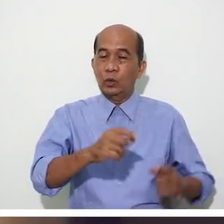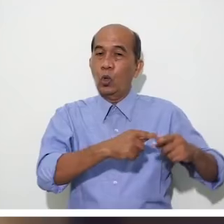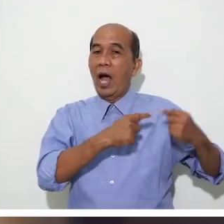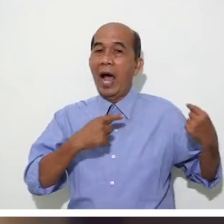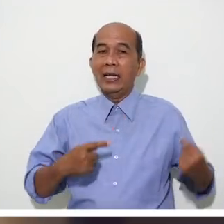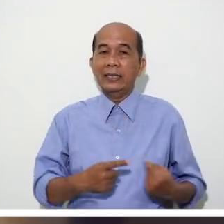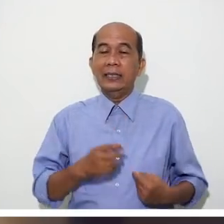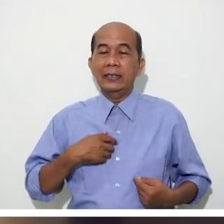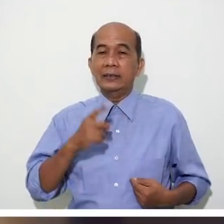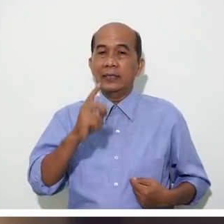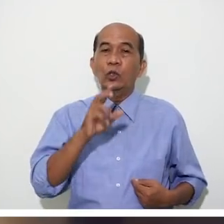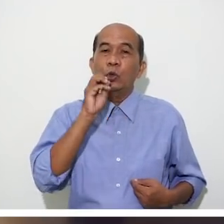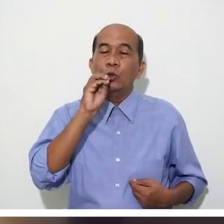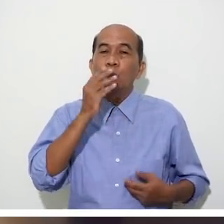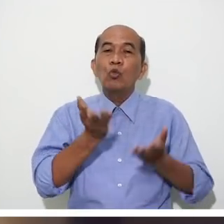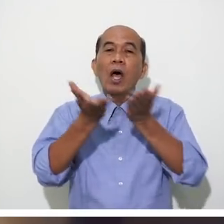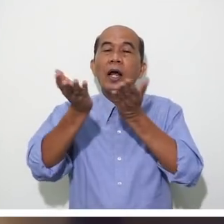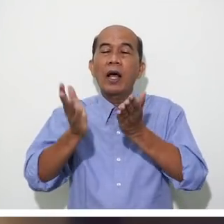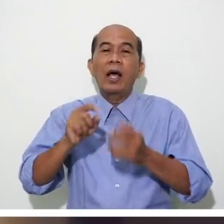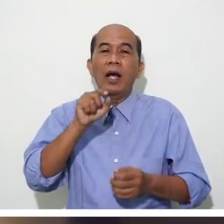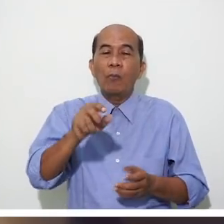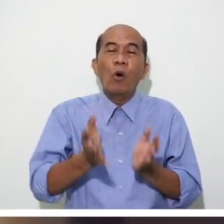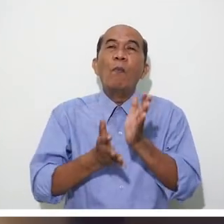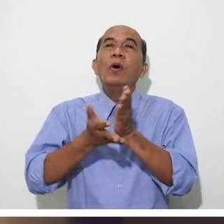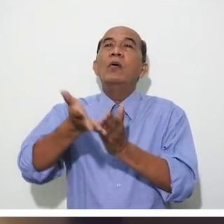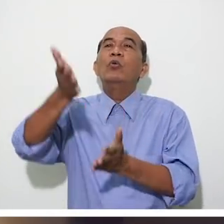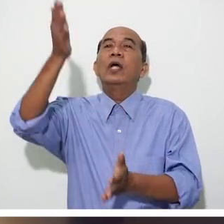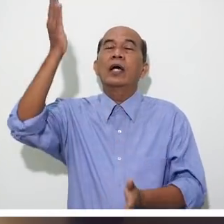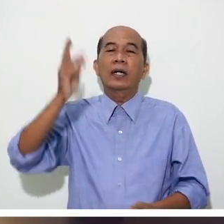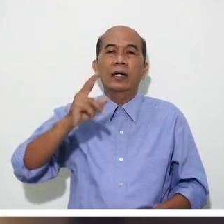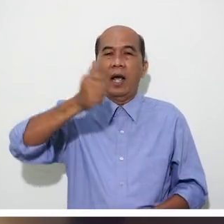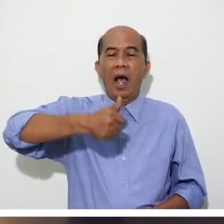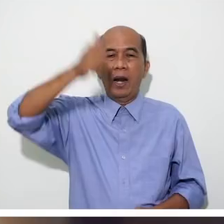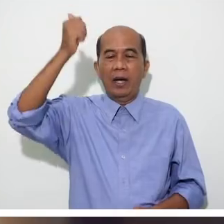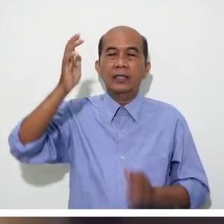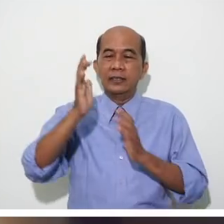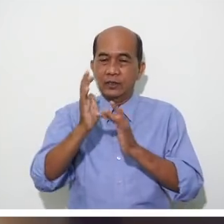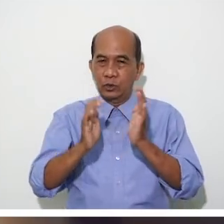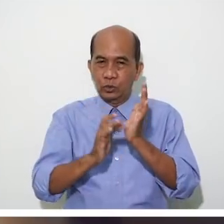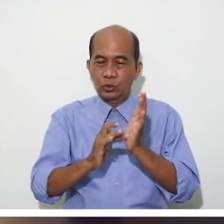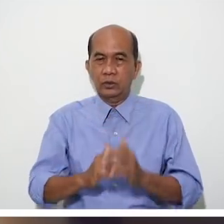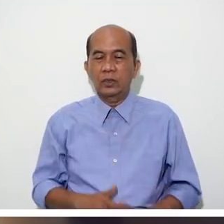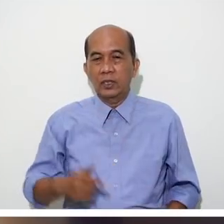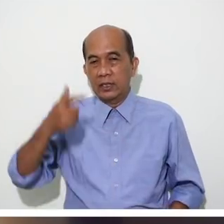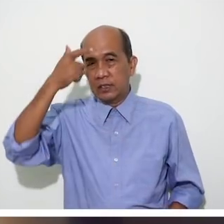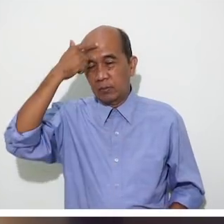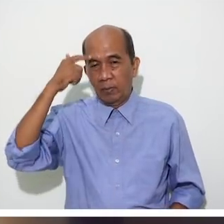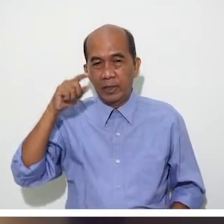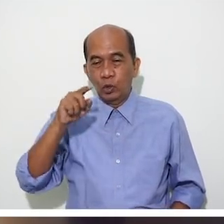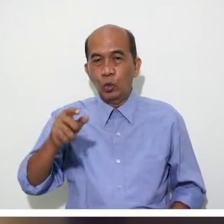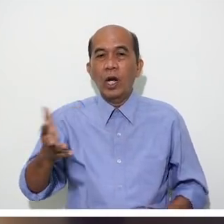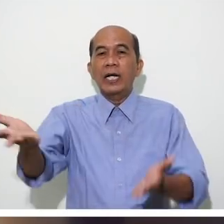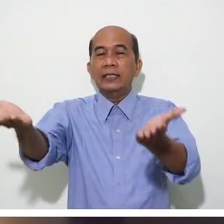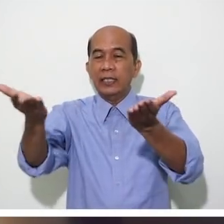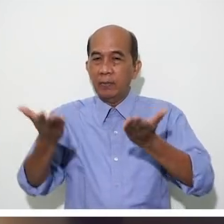satu suara kamu memuliakan Allah dan Bapa Tuhan kita Yesus Kristus. Sebab itu